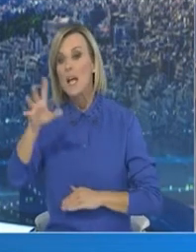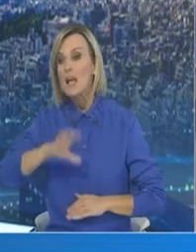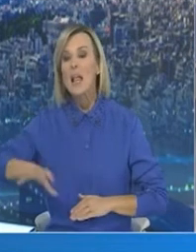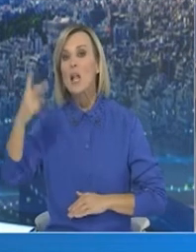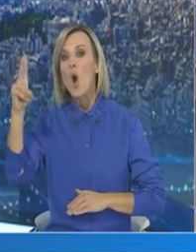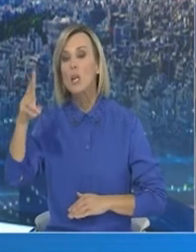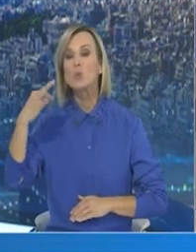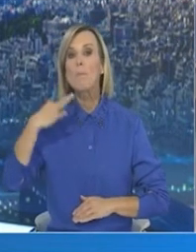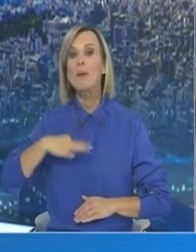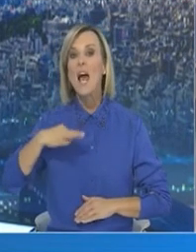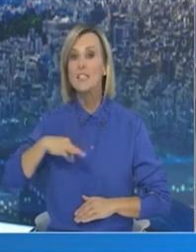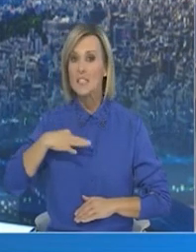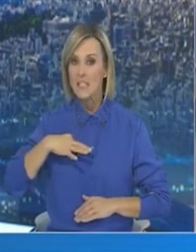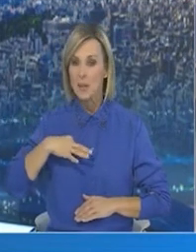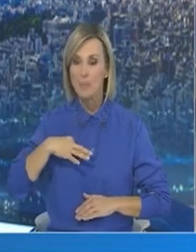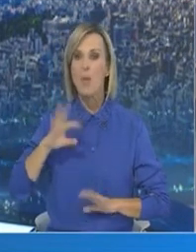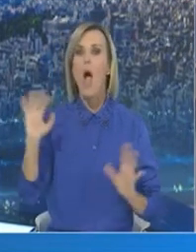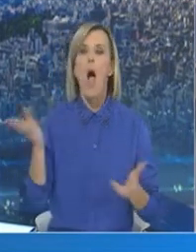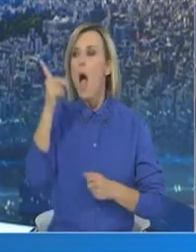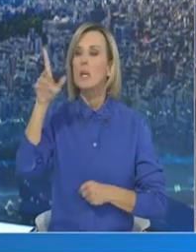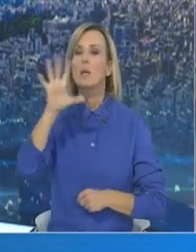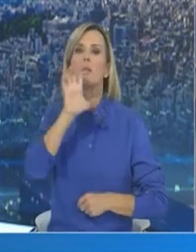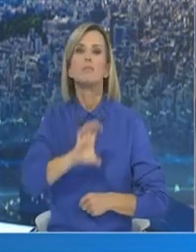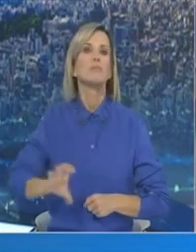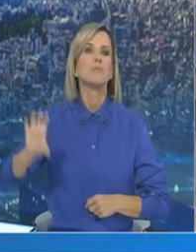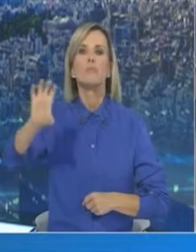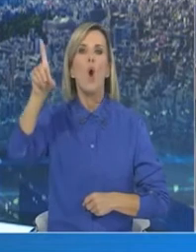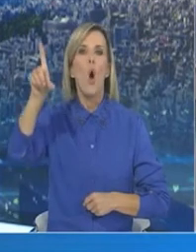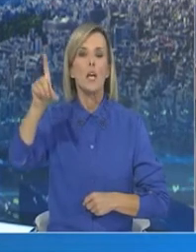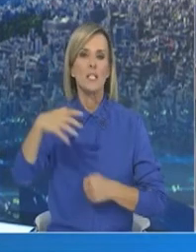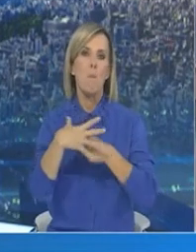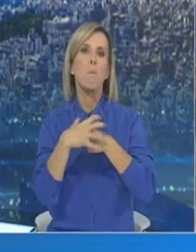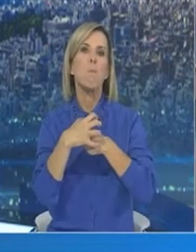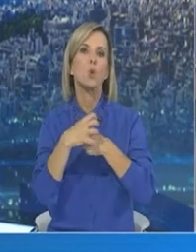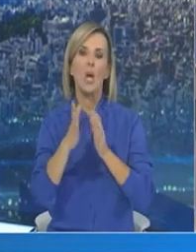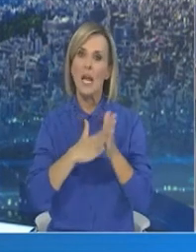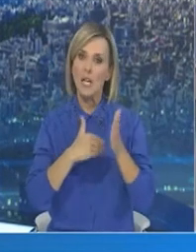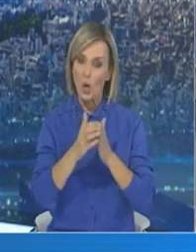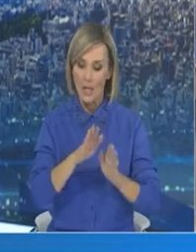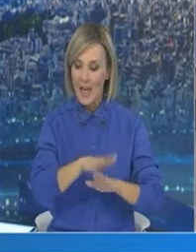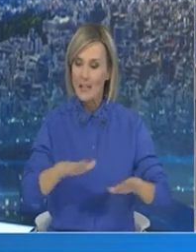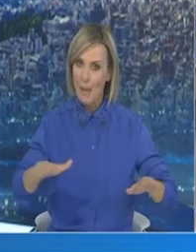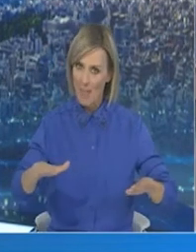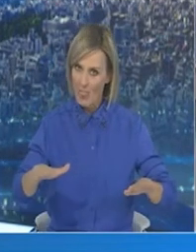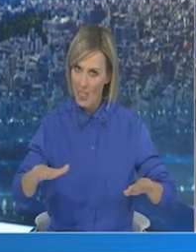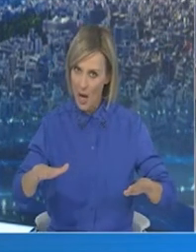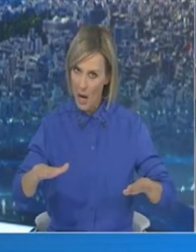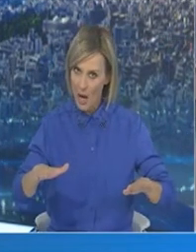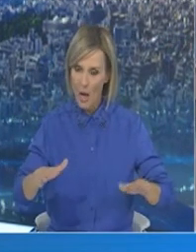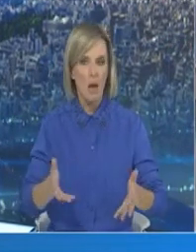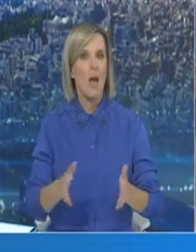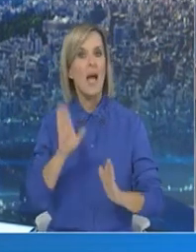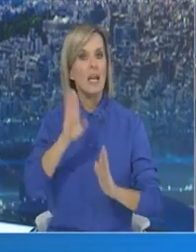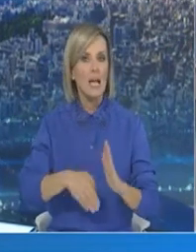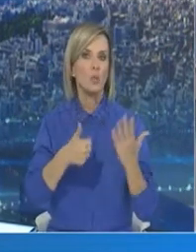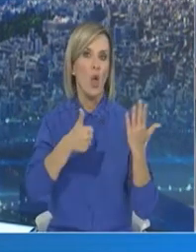κατηγορία. Για τις χώρες που βρίσκονται σε πορτοκαλί και κόκκινη κατηγορία, τα ανήλικα συνοδευόμενα να εισέρχονται στη χώρα άνευ απέτησης τεστ κάτω